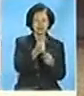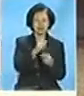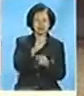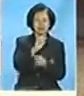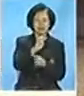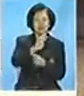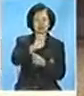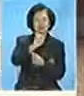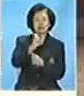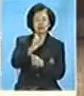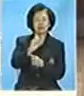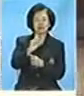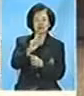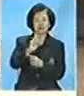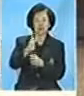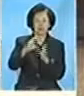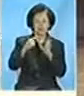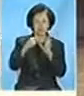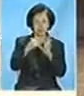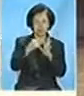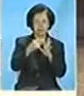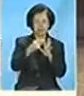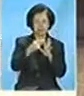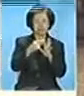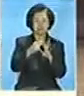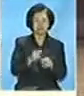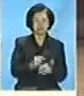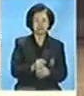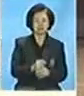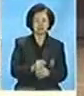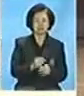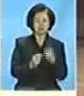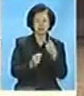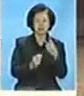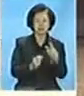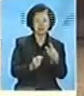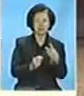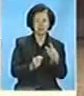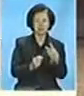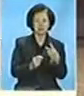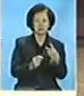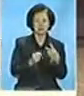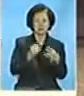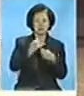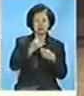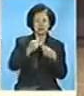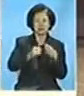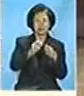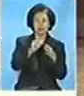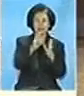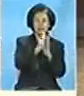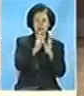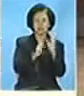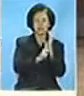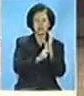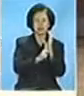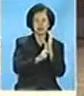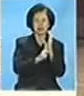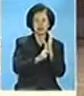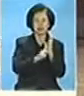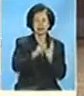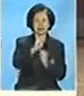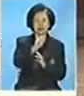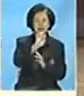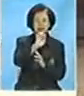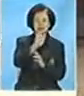ากสถาบันเทคโนโลยีพระจอมเกล้าชลบุรีอันดับที่2นะครับจบกฎหมายทางด้านนิ